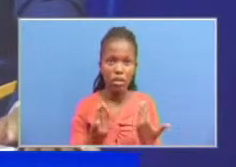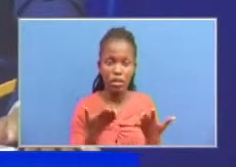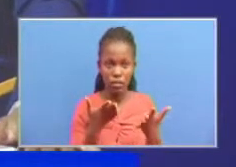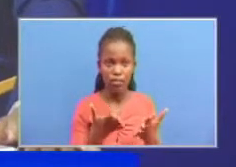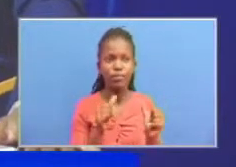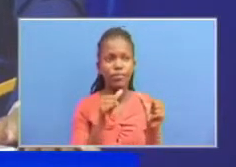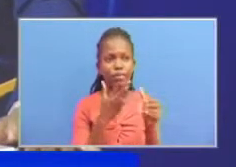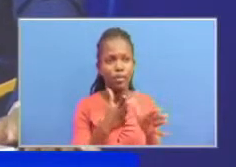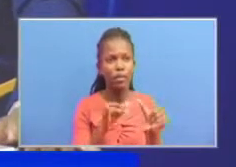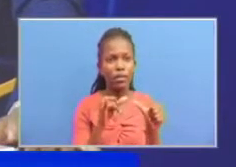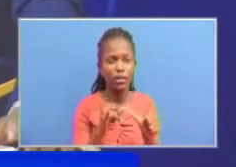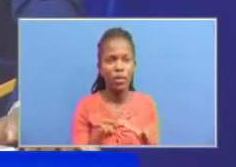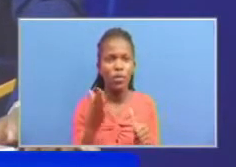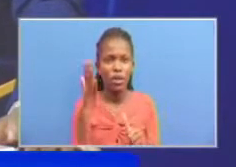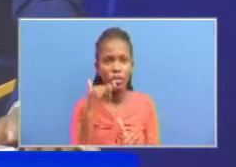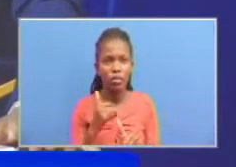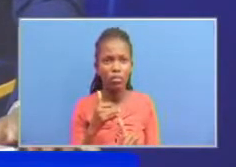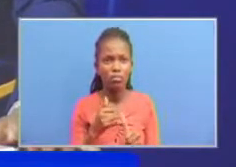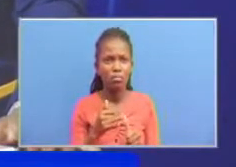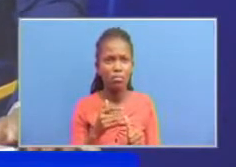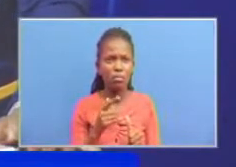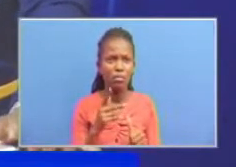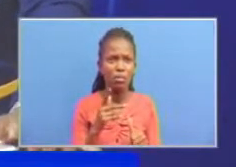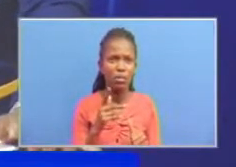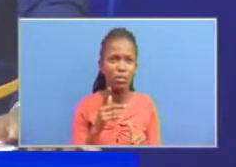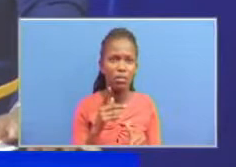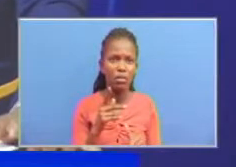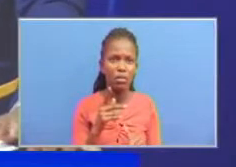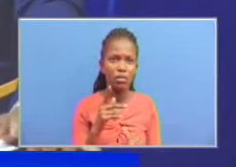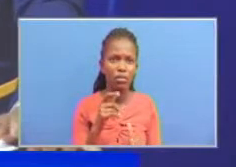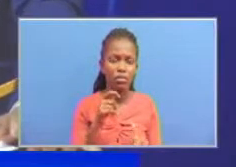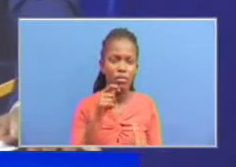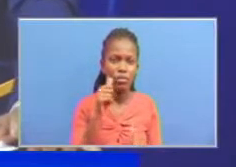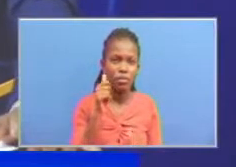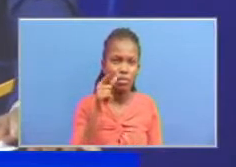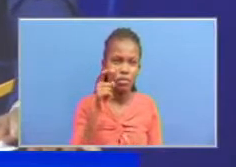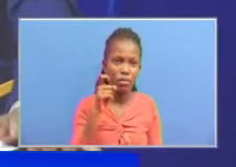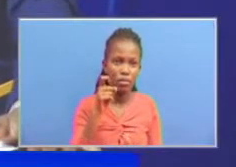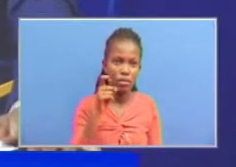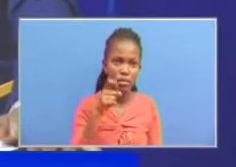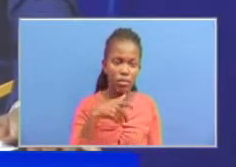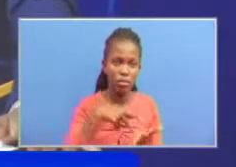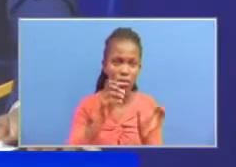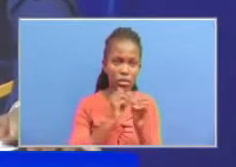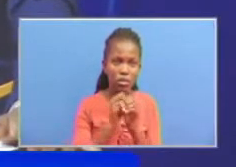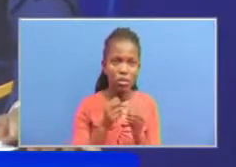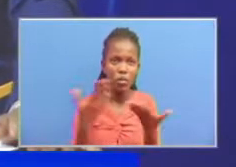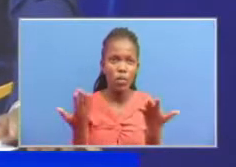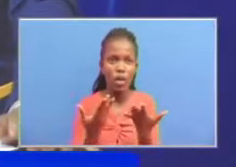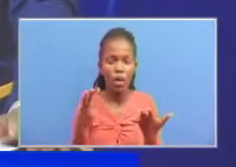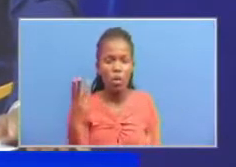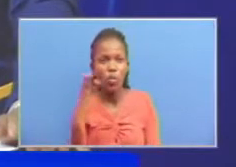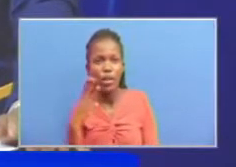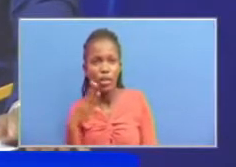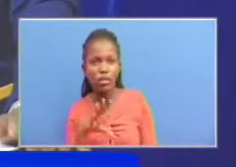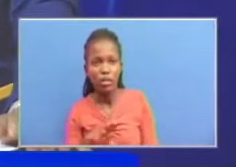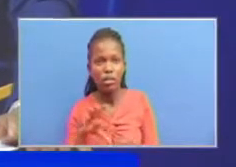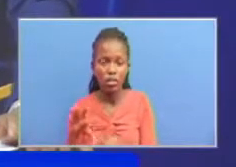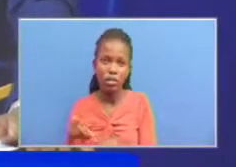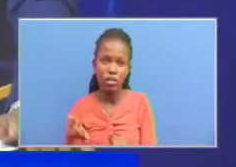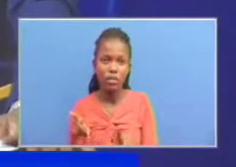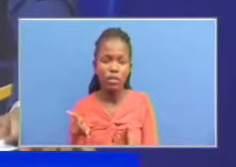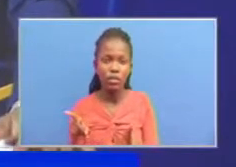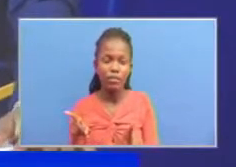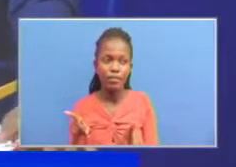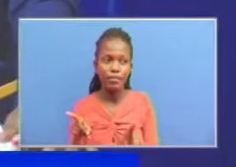ikwamite kumanwa na kulea kuiviwa kwa koti vala isesoye ivaniwe kutoa iwa wakatatu na wakana wachumwaki.